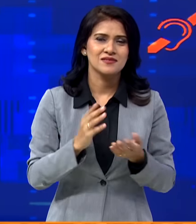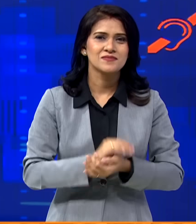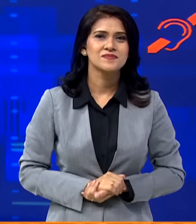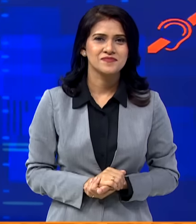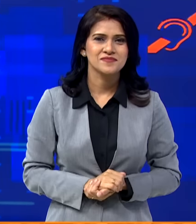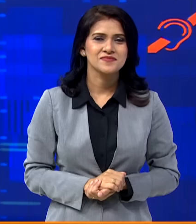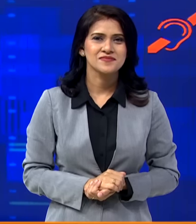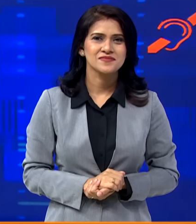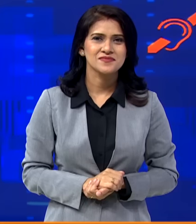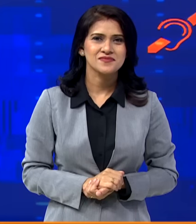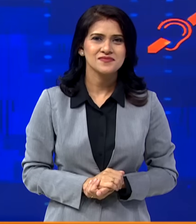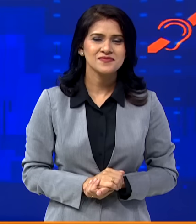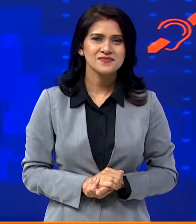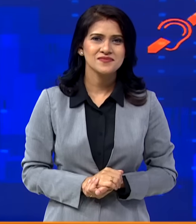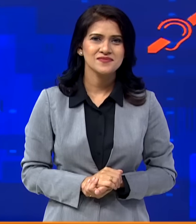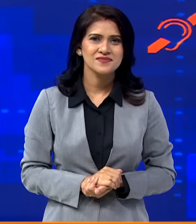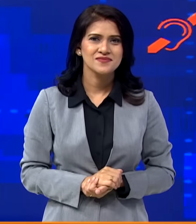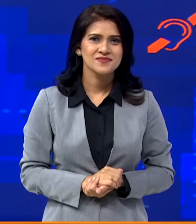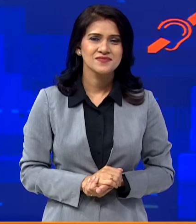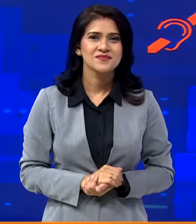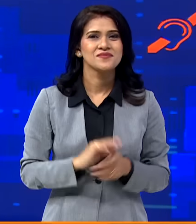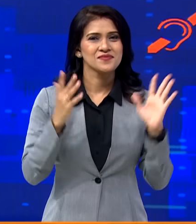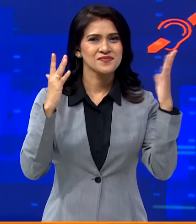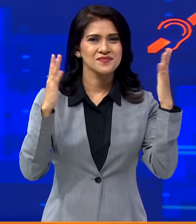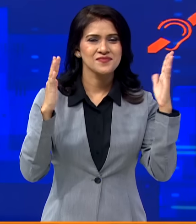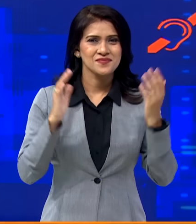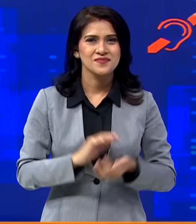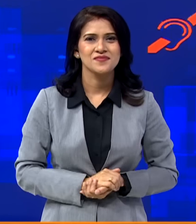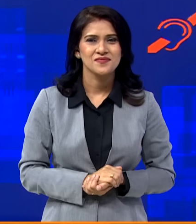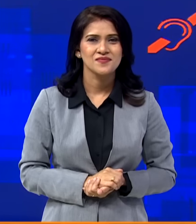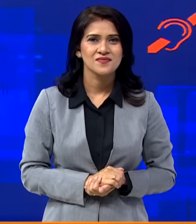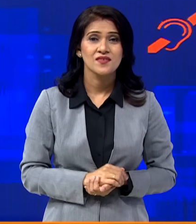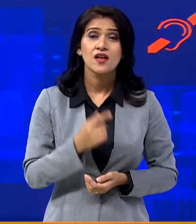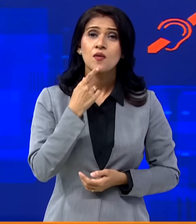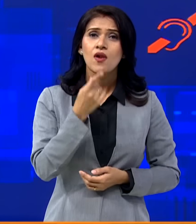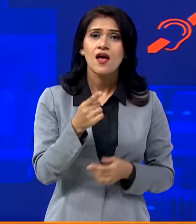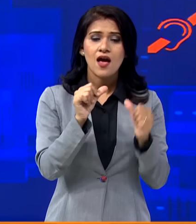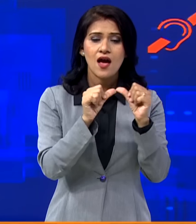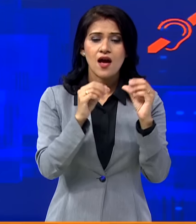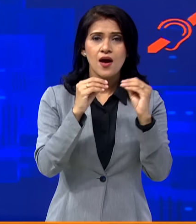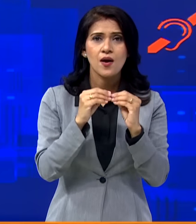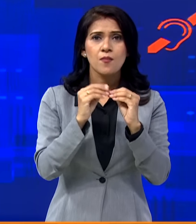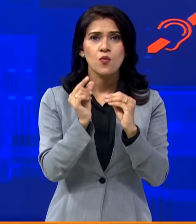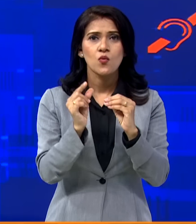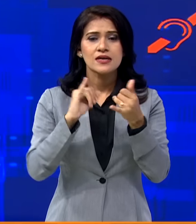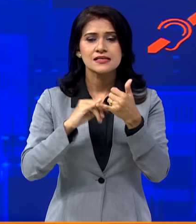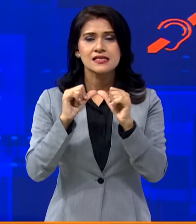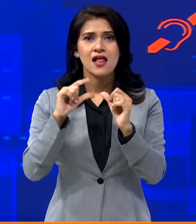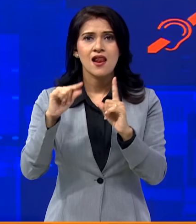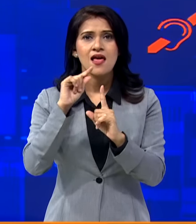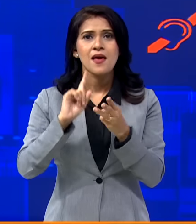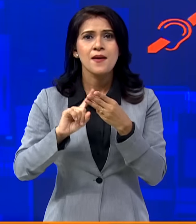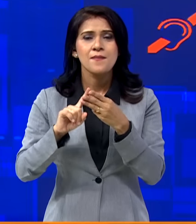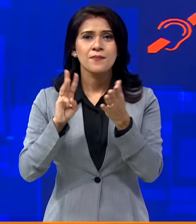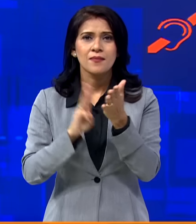नम आचार जी आतंकवादी अबू सलीम की साथी मोनिका बेदी को देवी